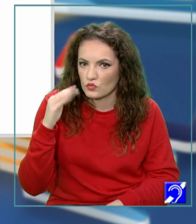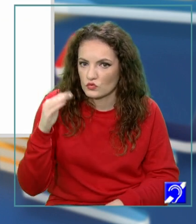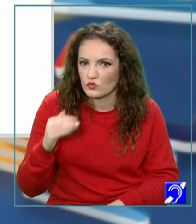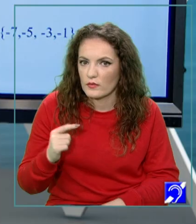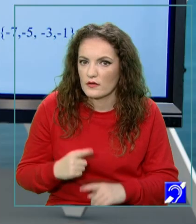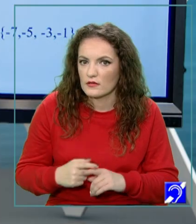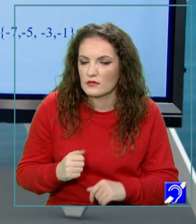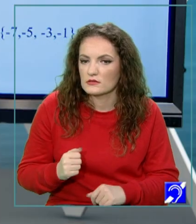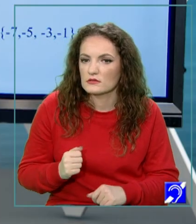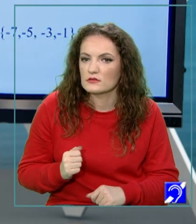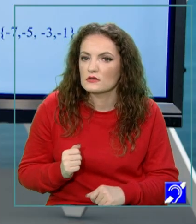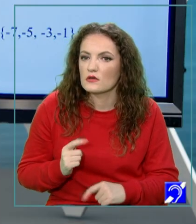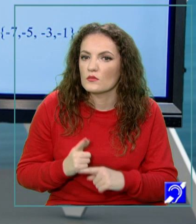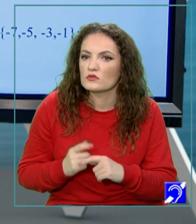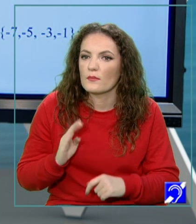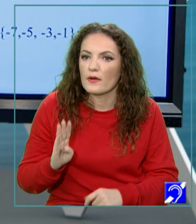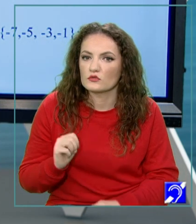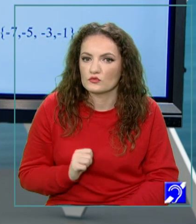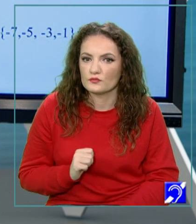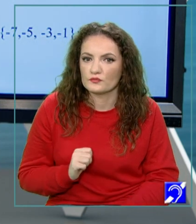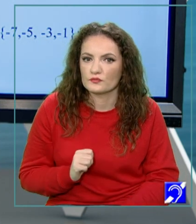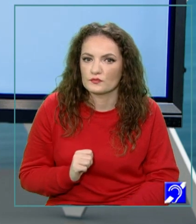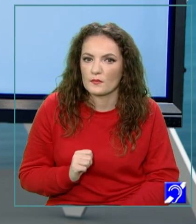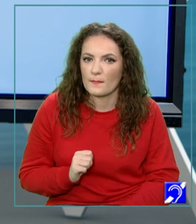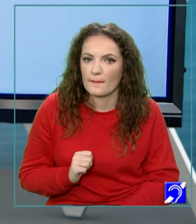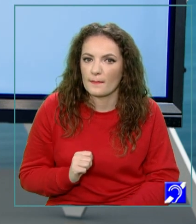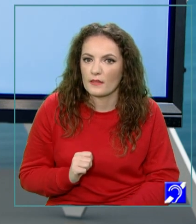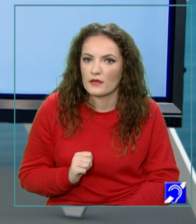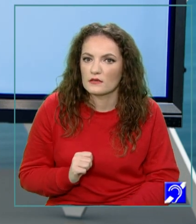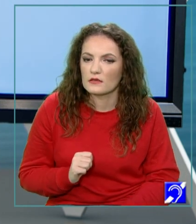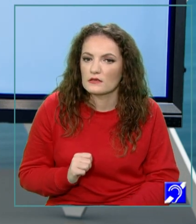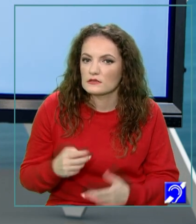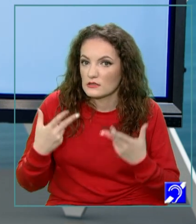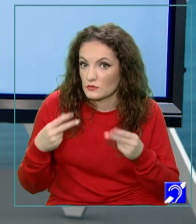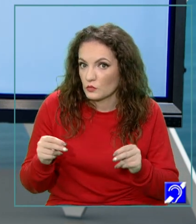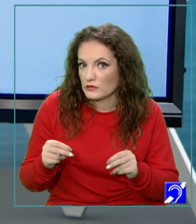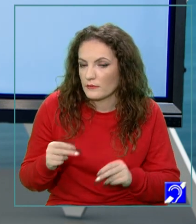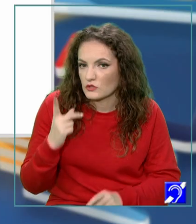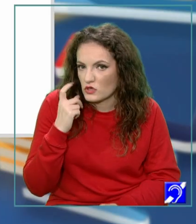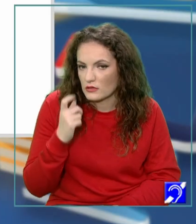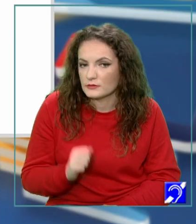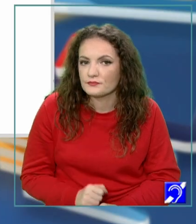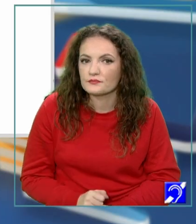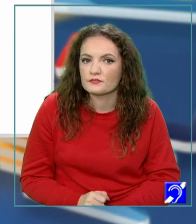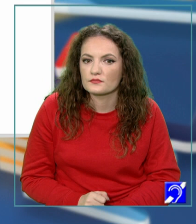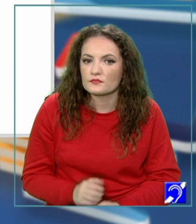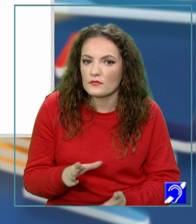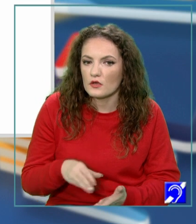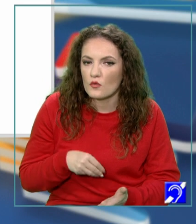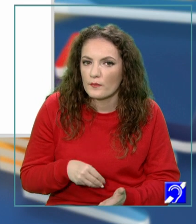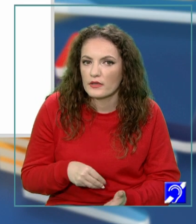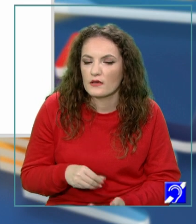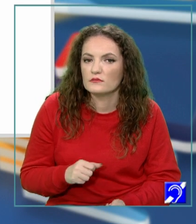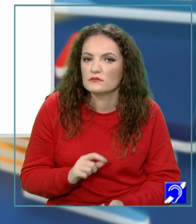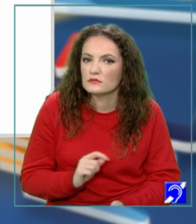N sunt. Și avem 4 variante de răspuns. Să încercăm să rezolvăm, să vedem care variantă de răspuns este. Copiem exercițiu, M